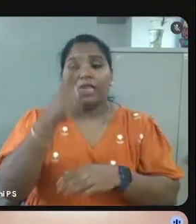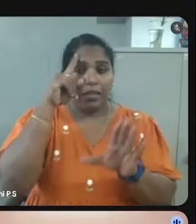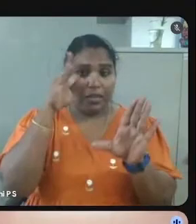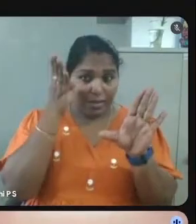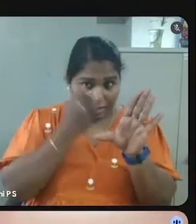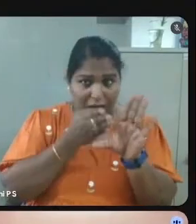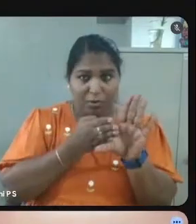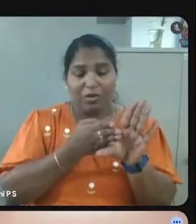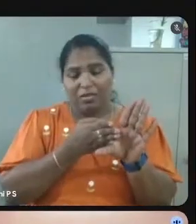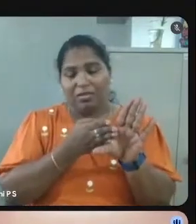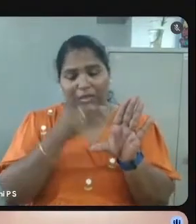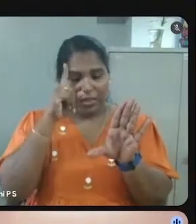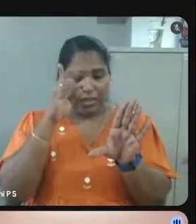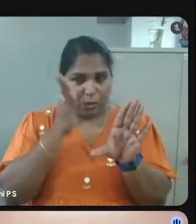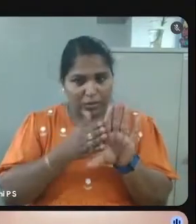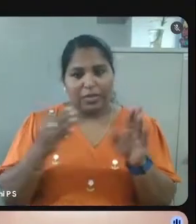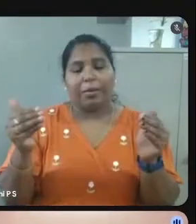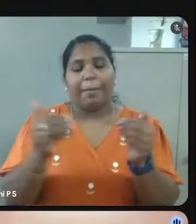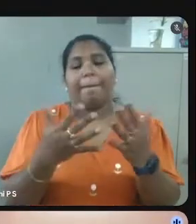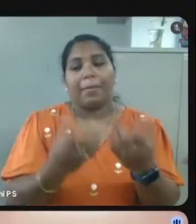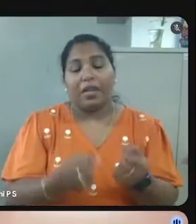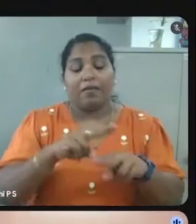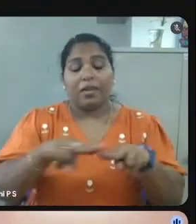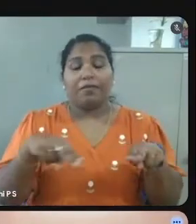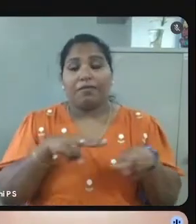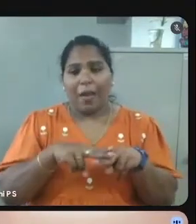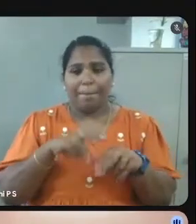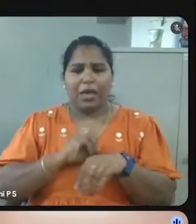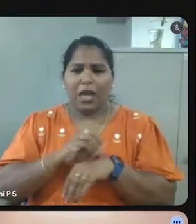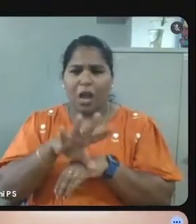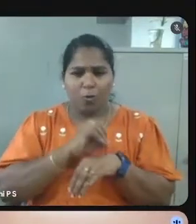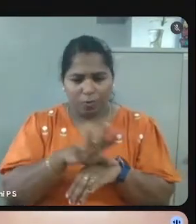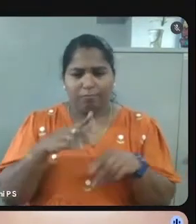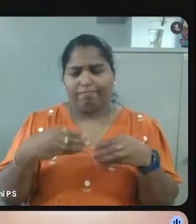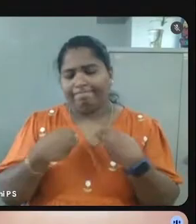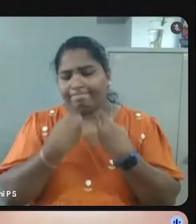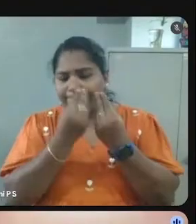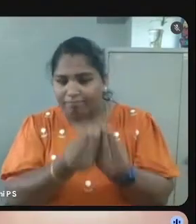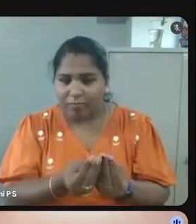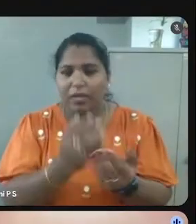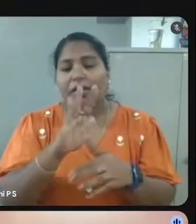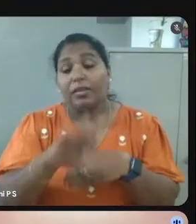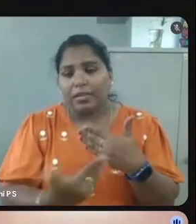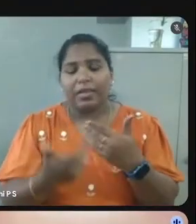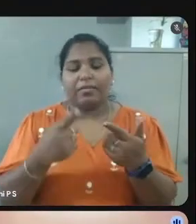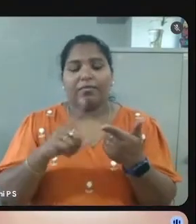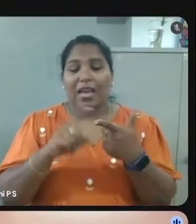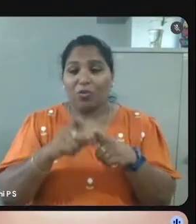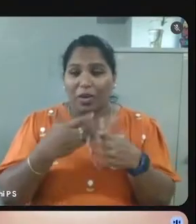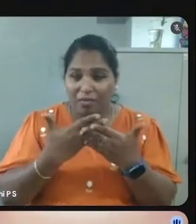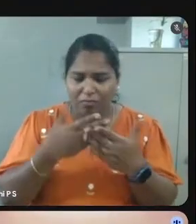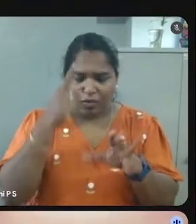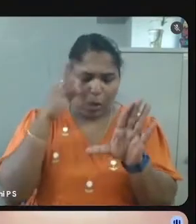പ്രശ്നമുള്ള സൈക്കോളജിസ്റ്റ് നോക്കണം. ഒരു ഫാമിലി കൗൺസിലിംഗ് പോലെ നമുക്ക് കൊടുത്താലോ, അപ്പൊ സൈക്കോ സെക്ഷുവൽ എഡ്യൂക്കേഷൻസ് നമുക്ക് ഈ